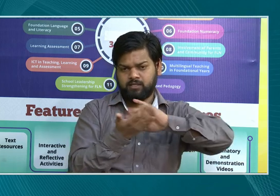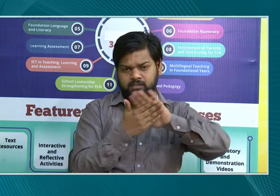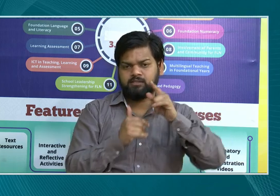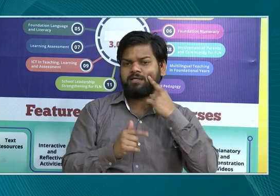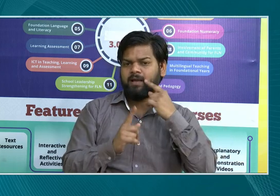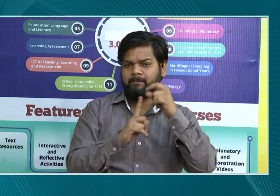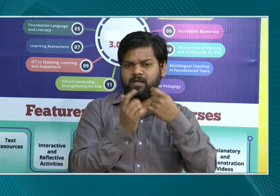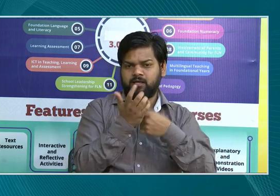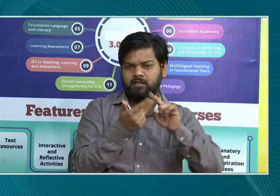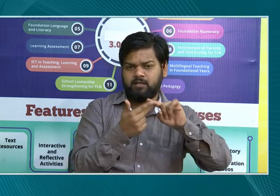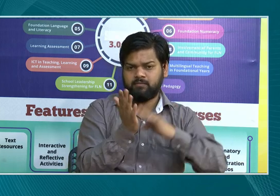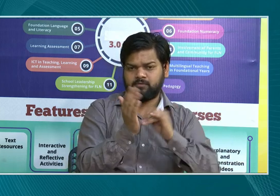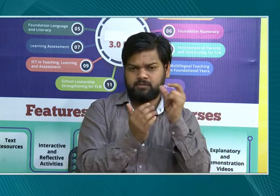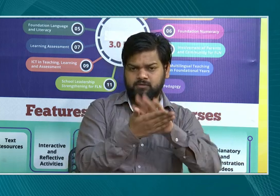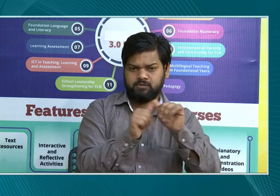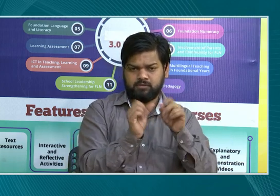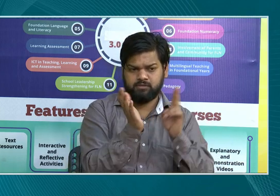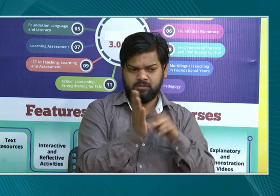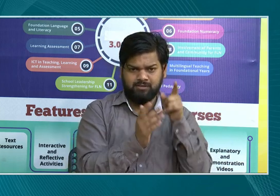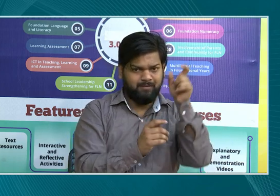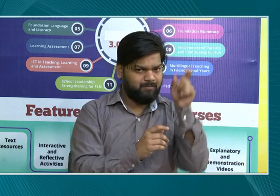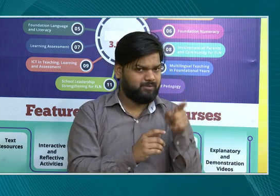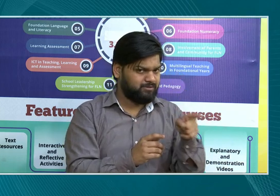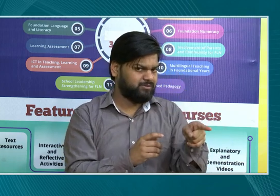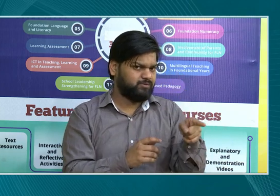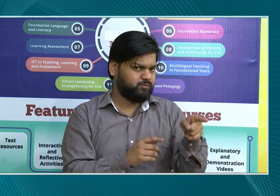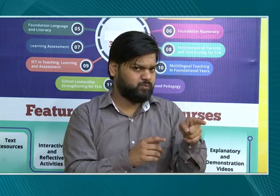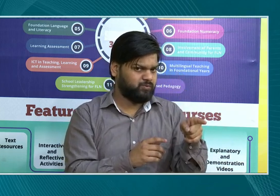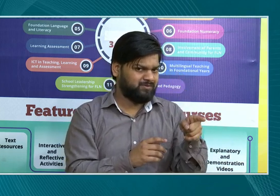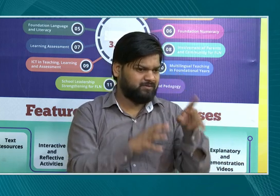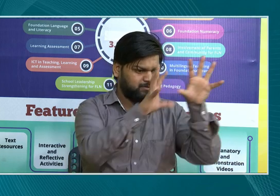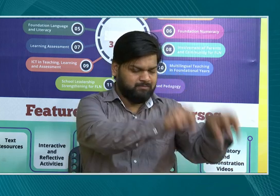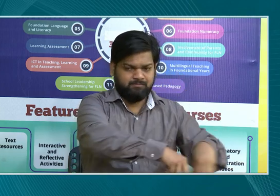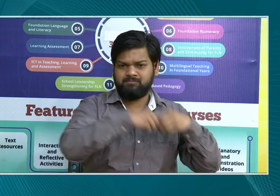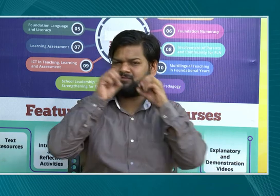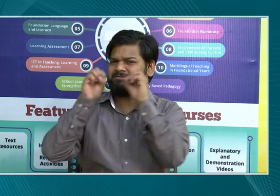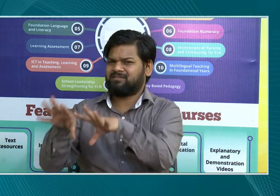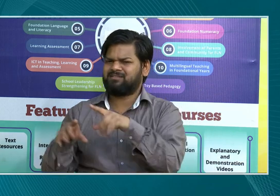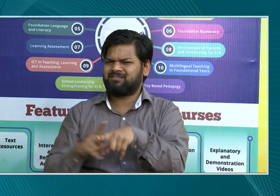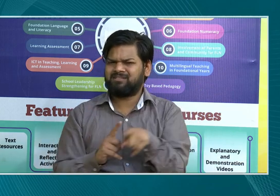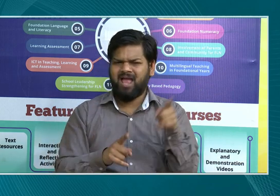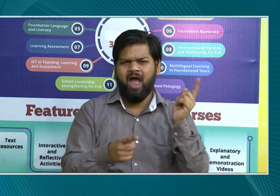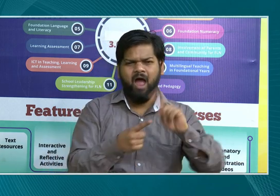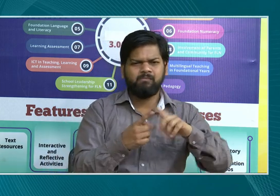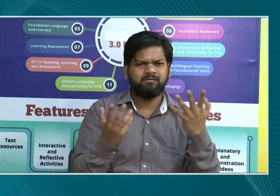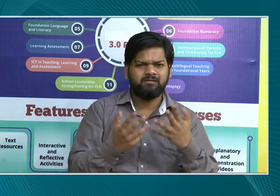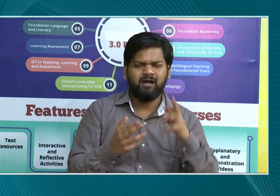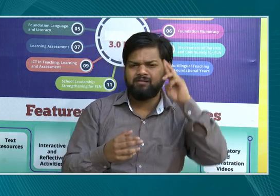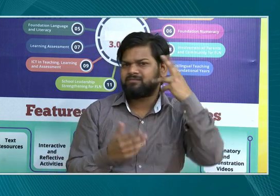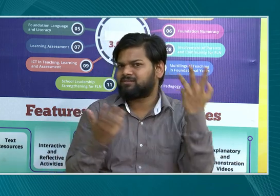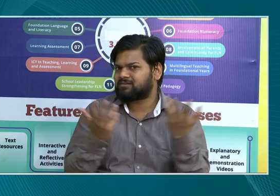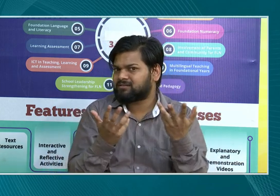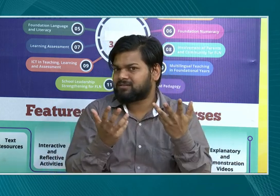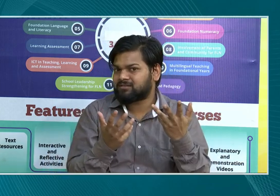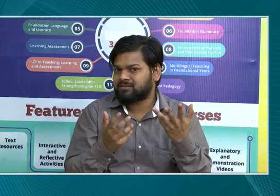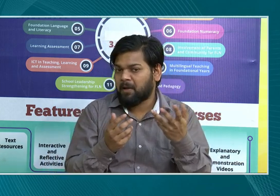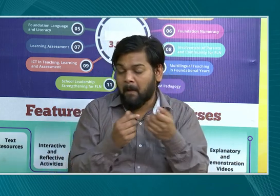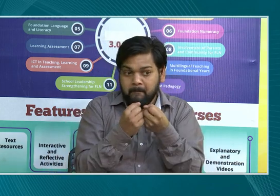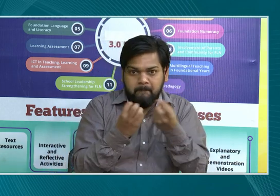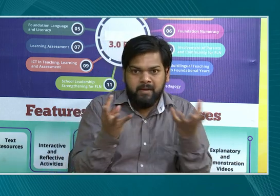क्योंकि इससे क्रांति की भावना जनता के अंदर जो है पंक्ति थी और जनता एकजुट होती थी इनकी बहुत बड़ा महत्व था लिखो का